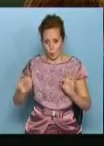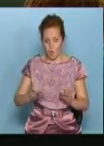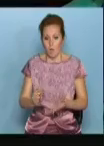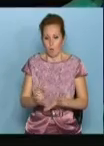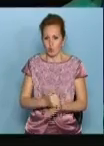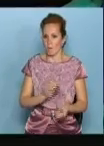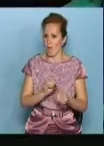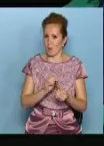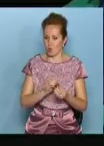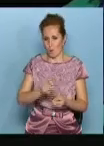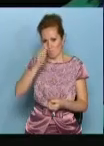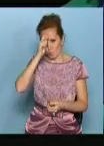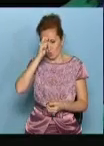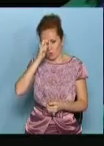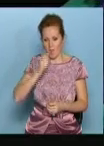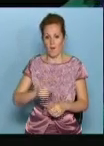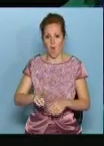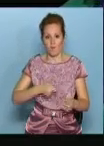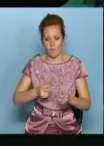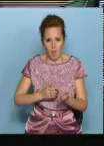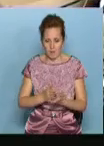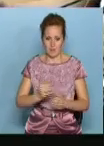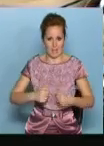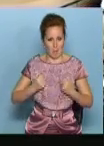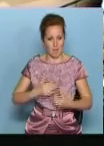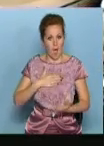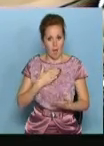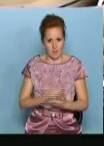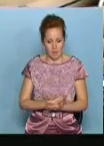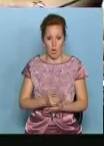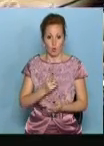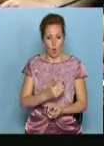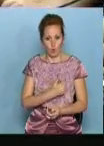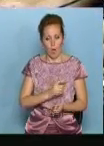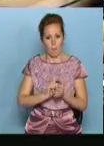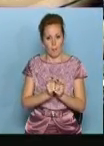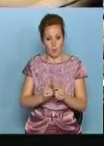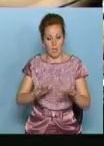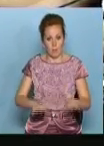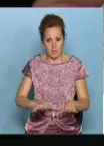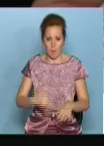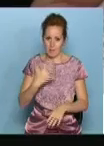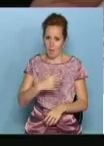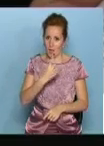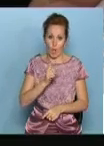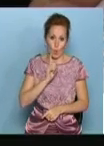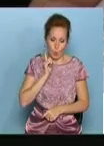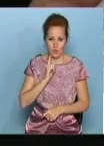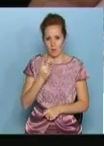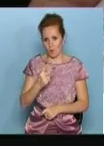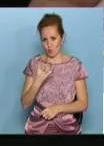по-прежнему мужчины во власть рвутся активнее. Среди тех, кто хочет побороться за места в молодежном парламенте, 51 юноша и только 24